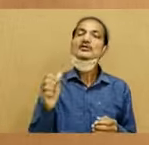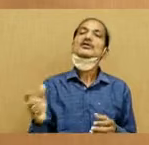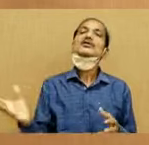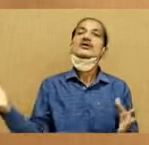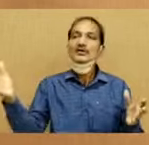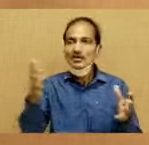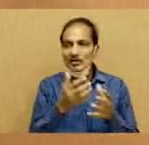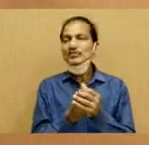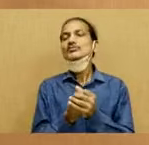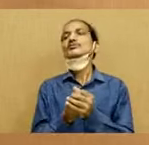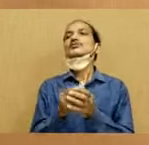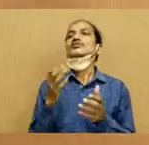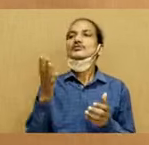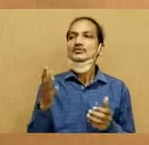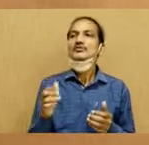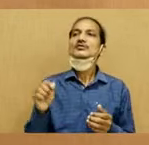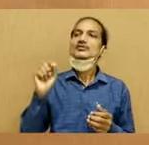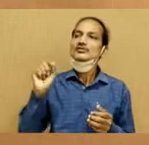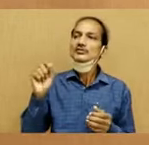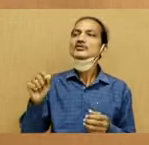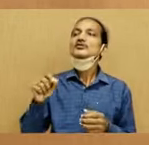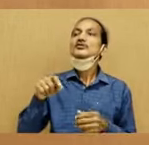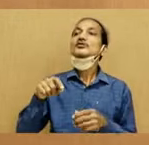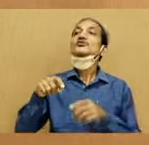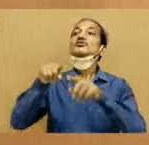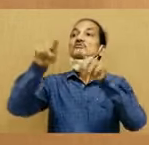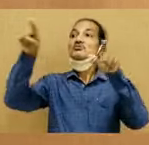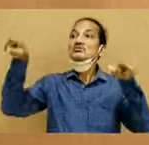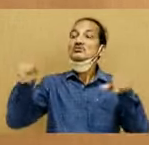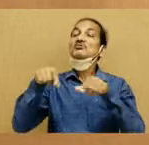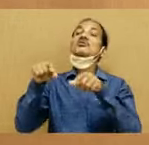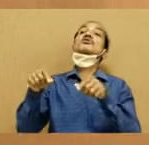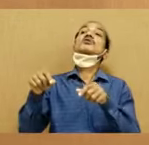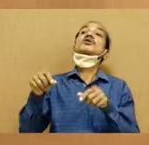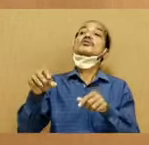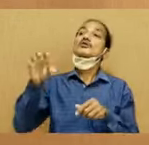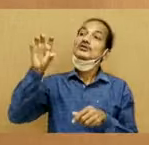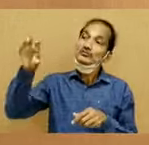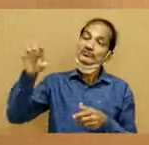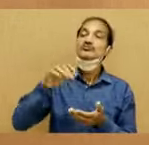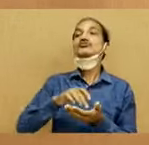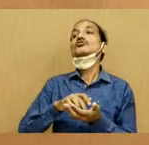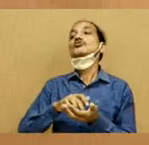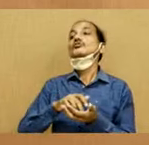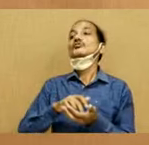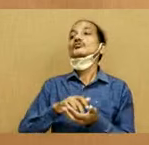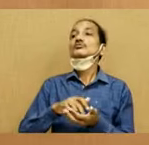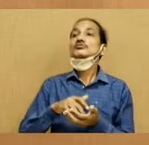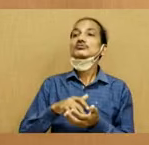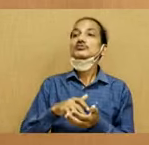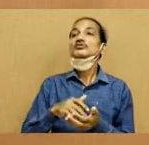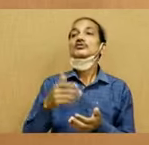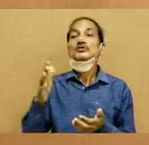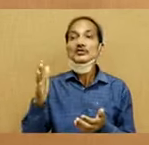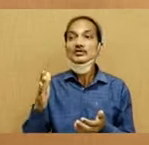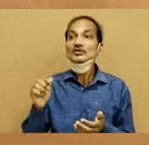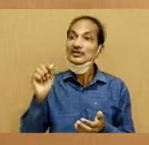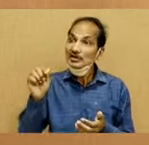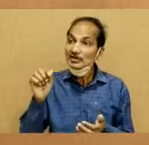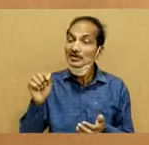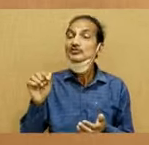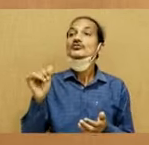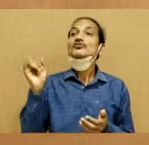ଜୋନ୍କୁ ଇମ୍ପୋଜ୍ ନ କରାହୋଇଥାନ୍ତା, ତାହେଲେ ଏଇ 60 ହୁଏତ 600 ଭଗବାନ ନ କରନ୍ତୁ 6000ରେ ପହଞ୍ଚିଥାନ୍ତା। ତେଣୁ